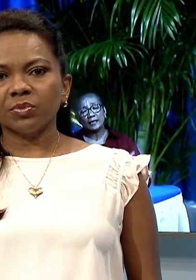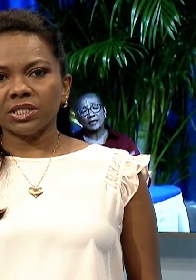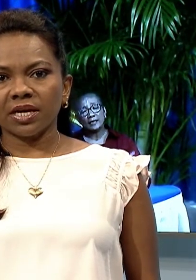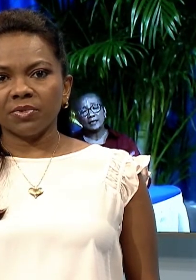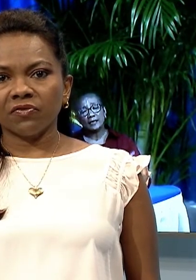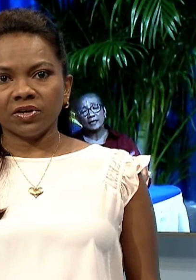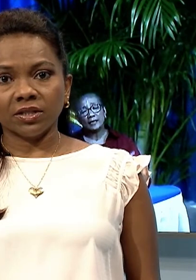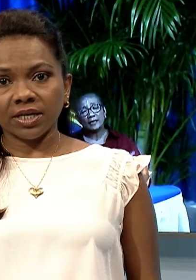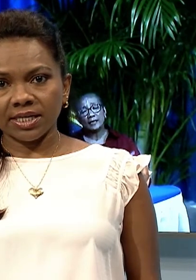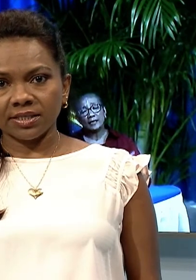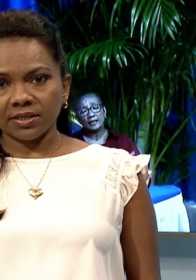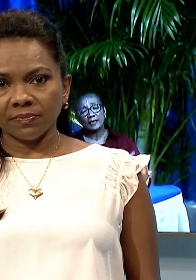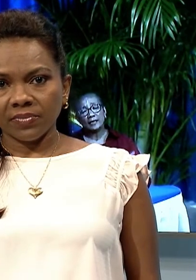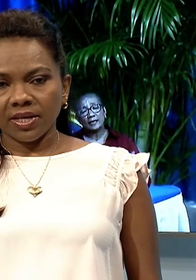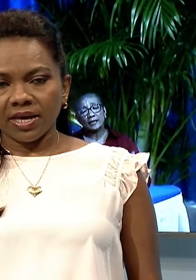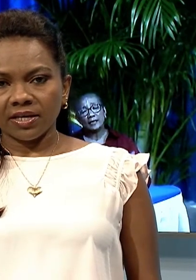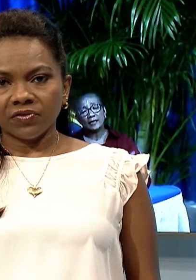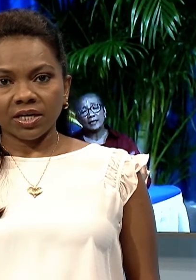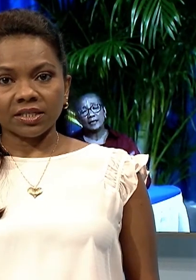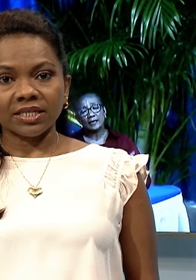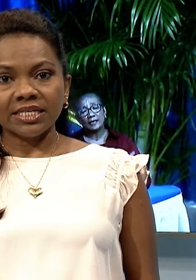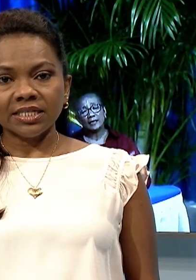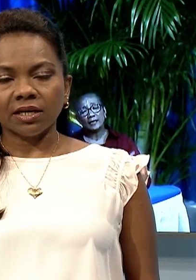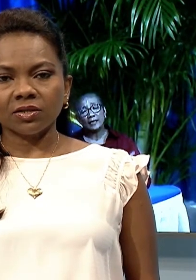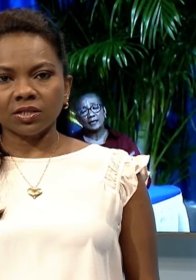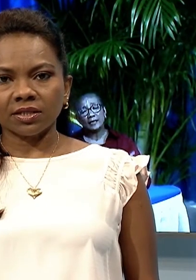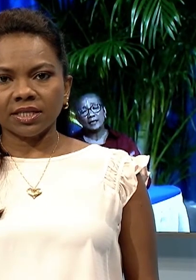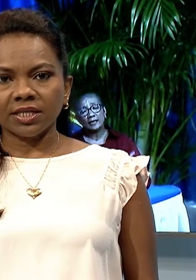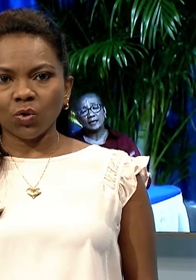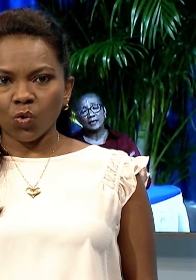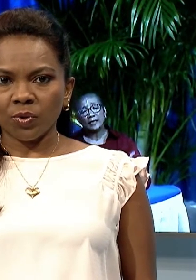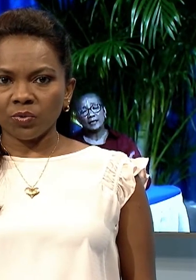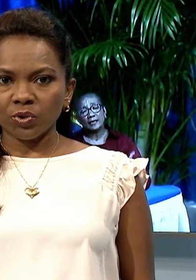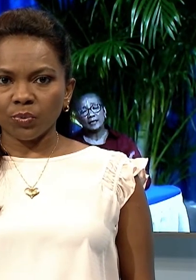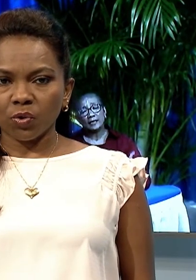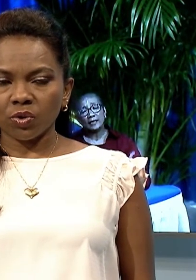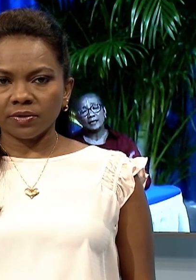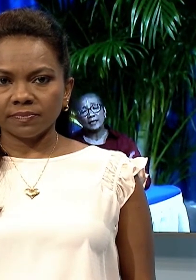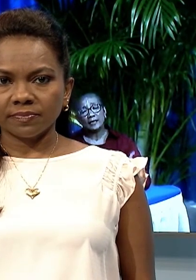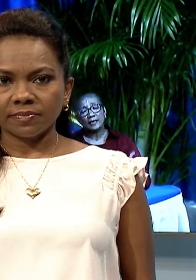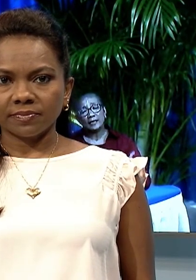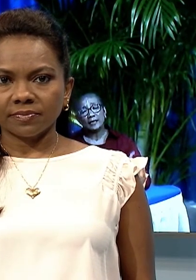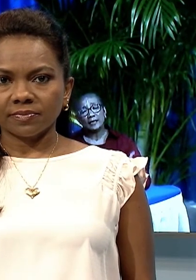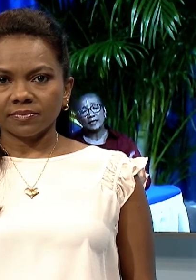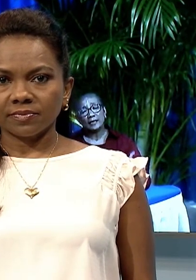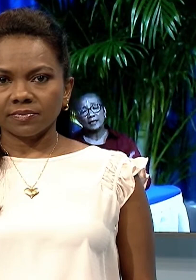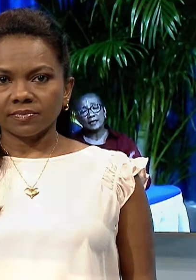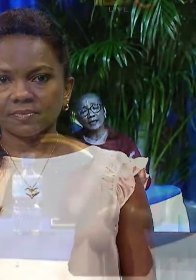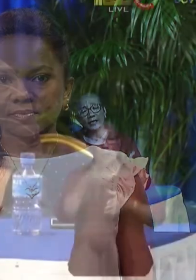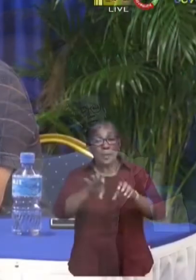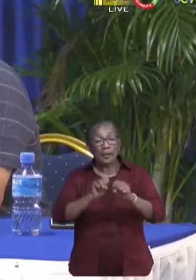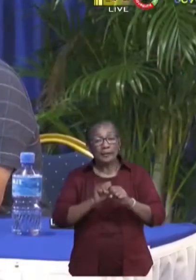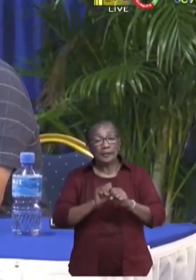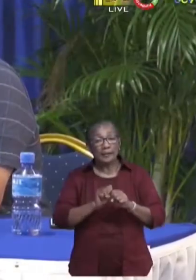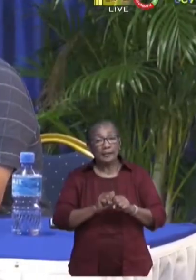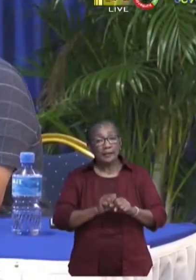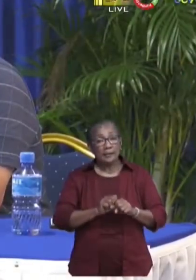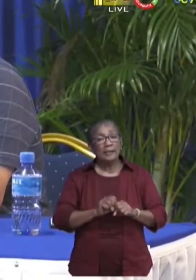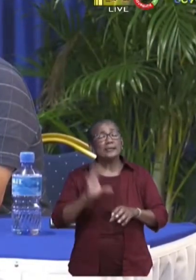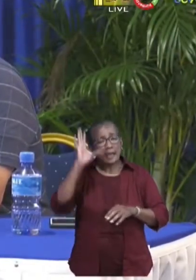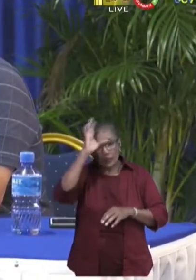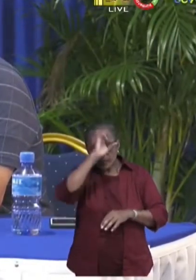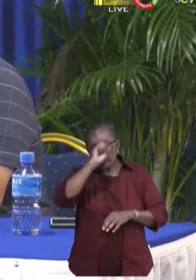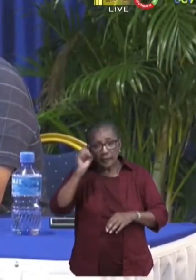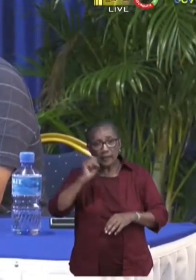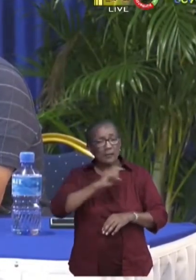een betere bescherming van de grenzen. Hij heeft echter niet alle strategieën openlijk besproken. U zult begrijpen